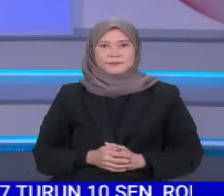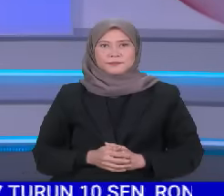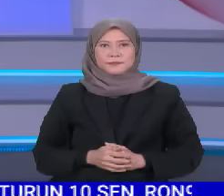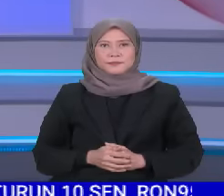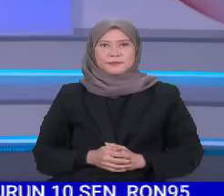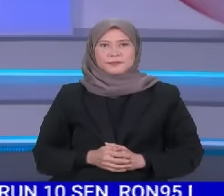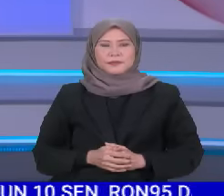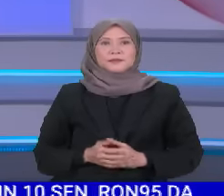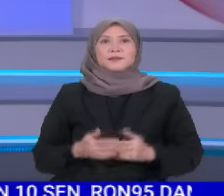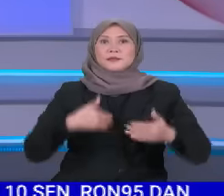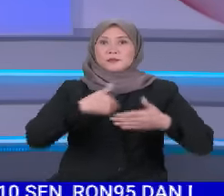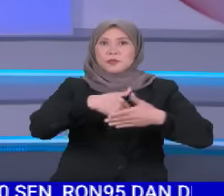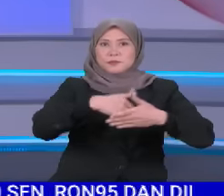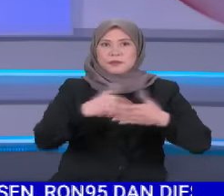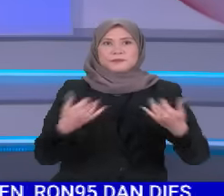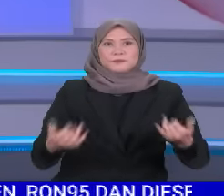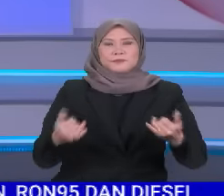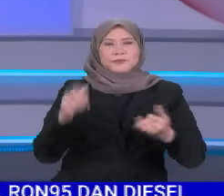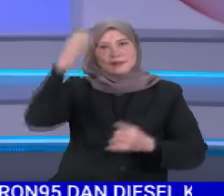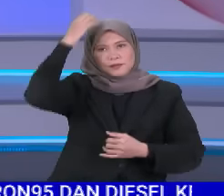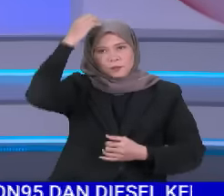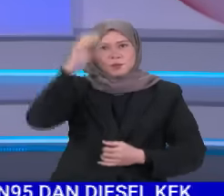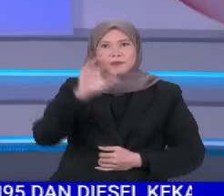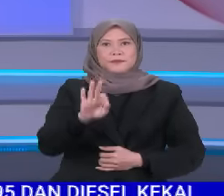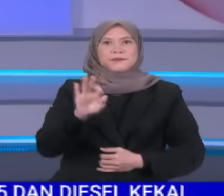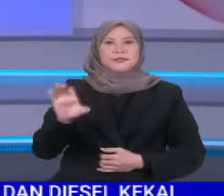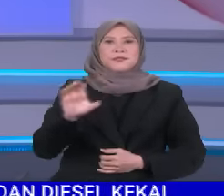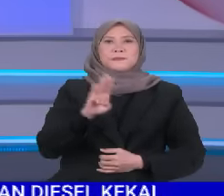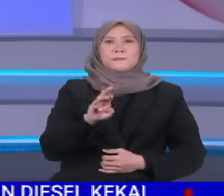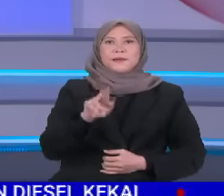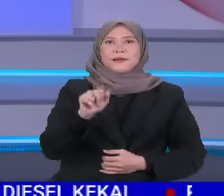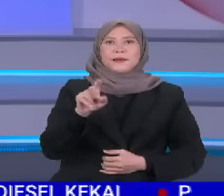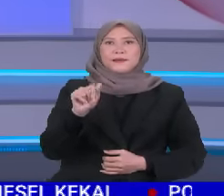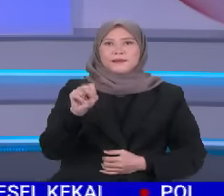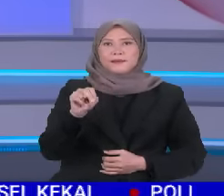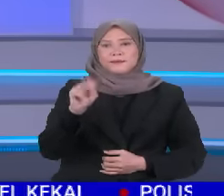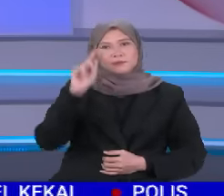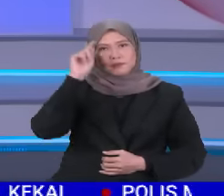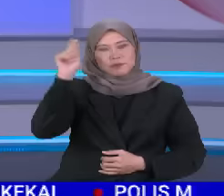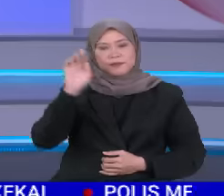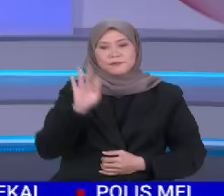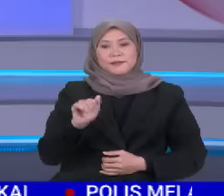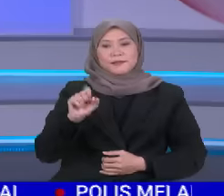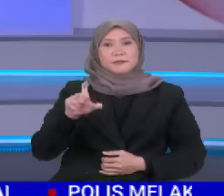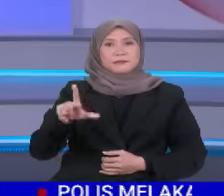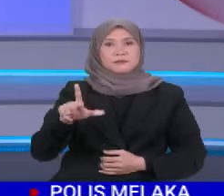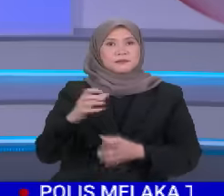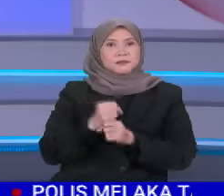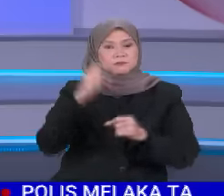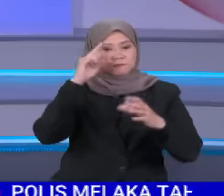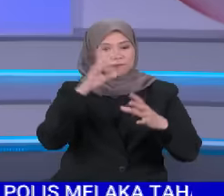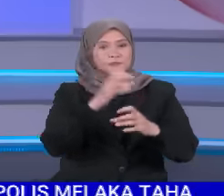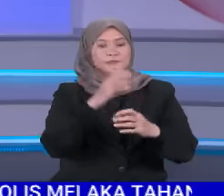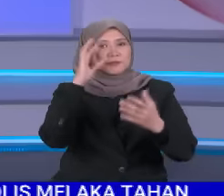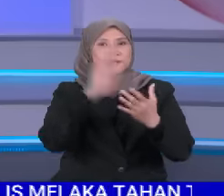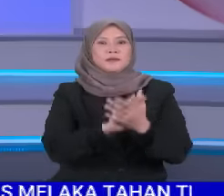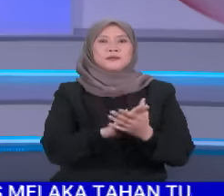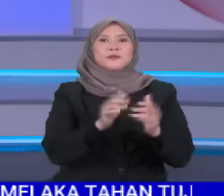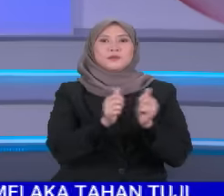bahasa lagi perkembangan bola sepak tonggak utama selang AFC mau Faisal Halim dapat kepercayaan